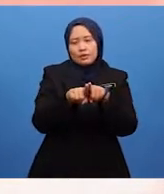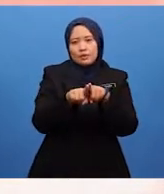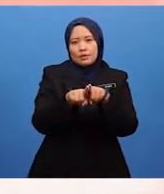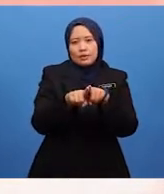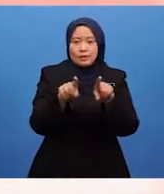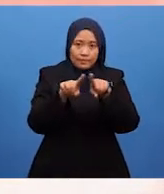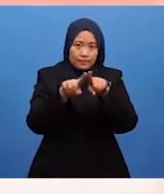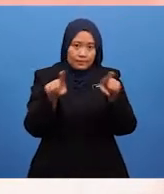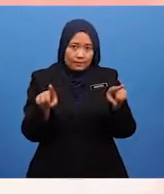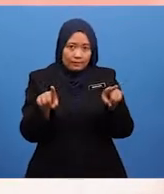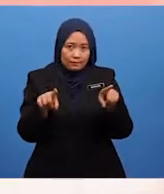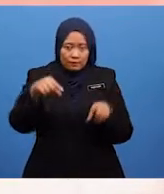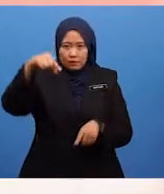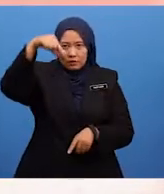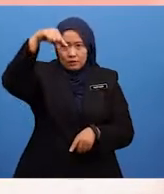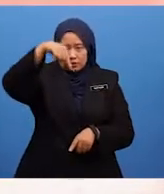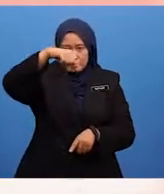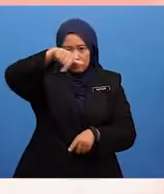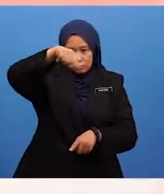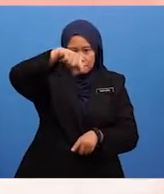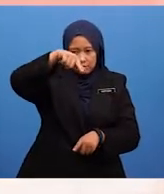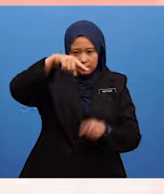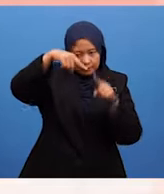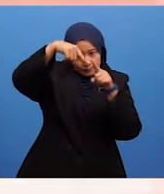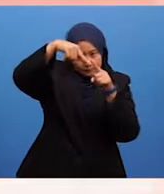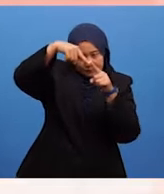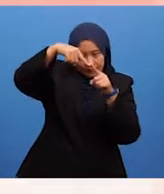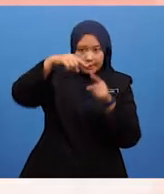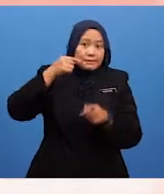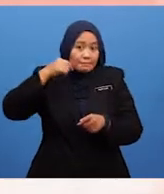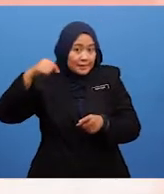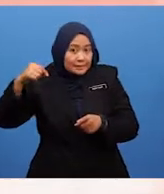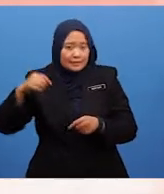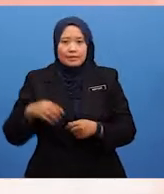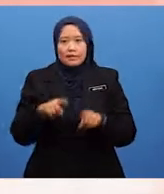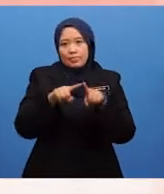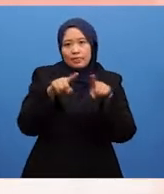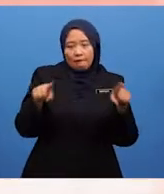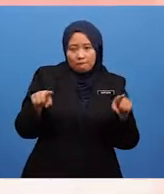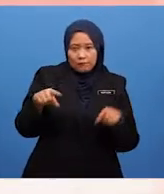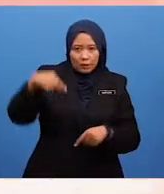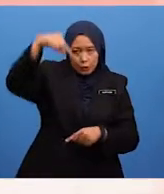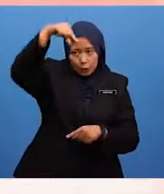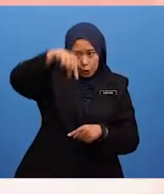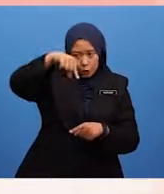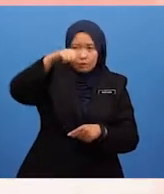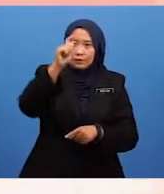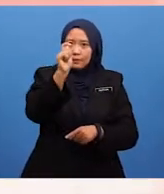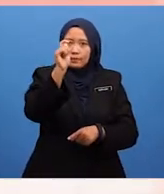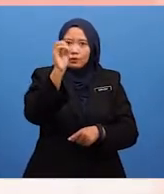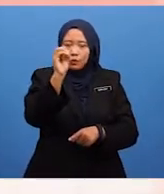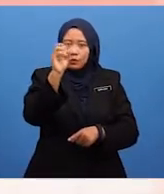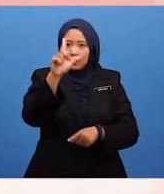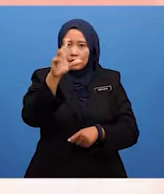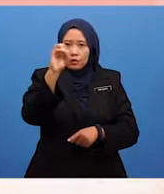di ujung matanya satu tajam dan 1 facial tetapi Jang ketolo ini keduanya Ella seperti paku yang tajam